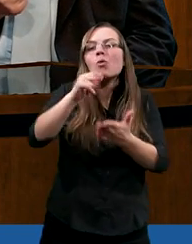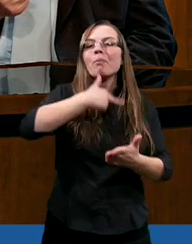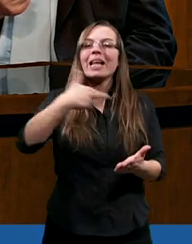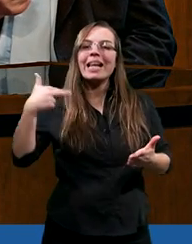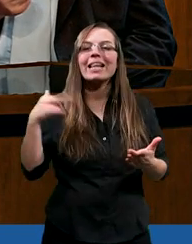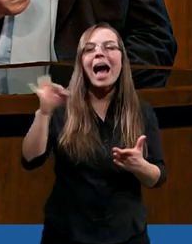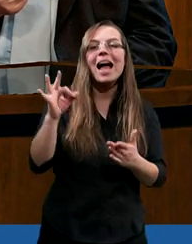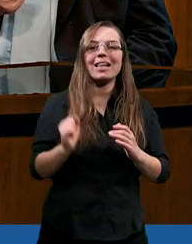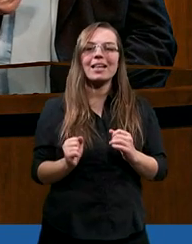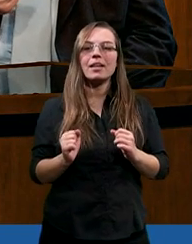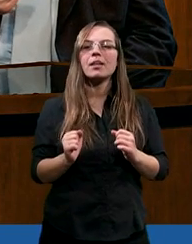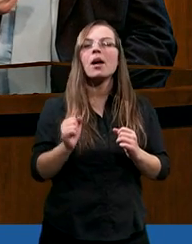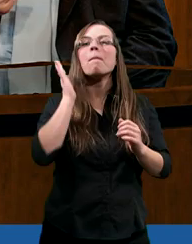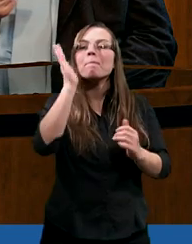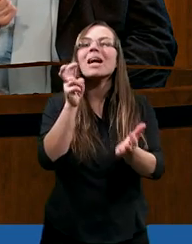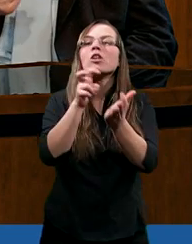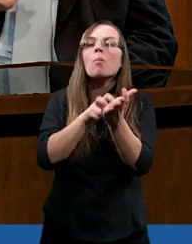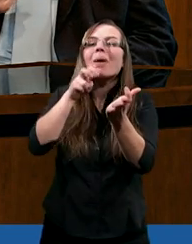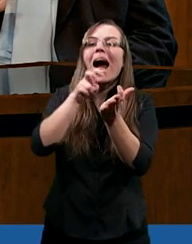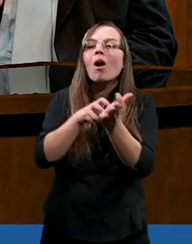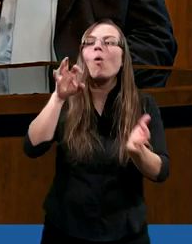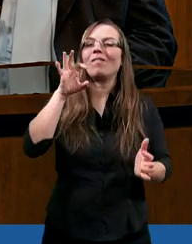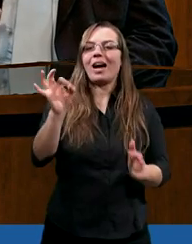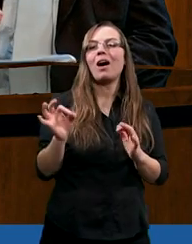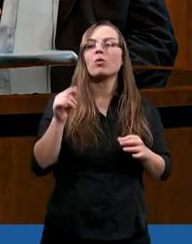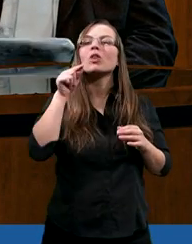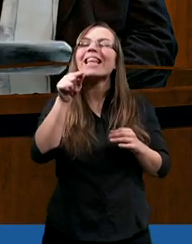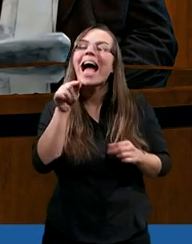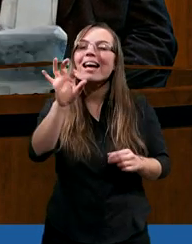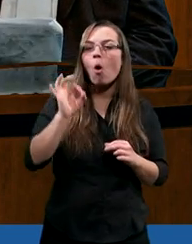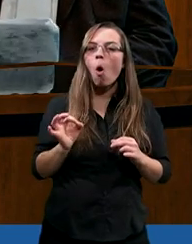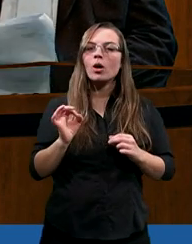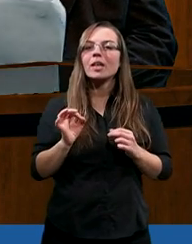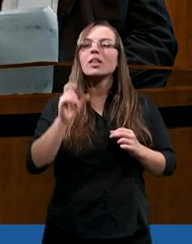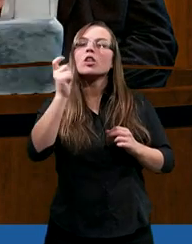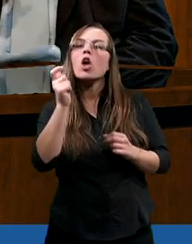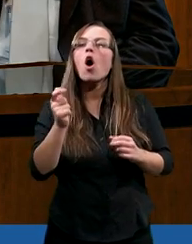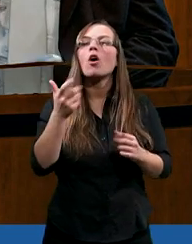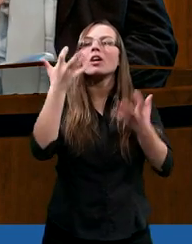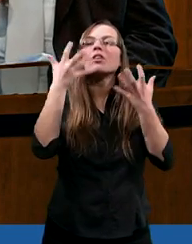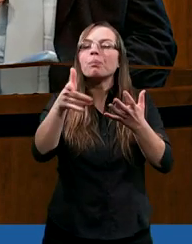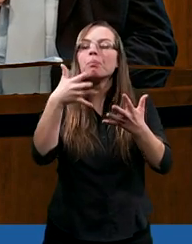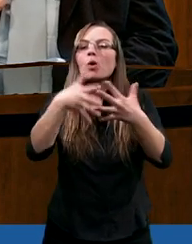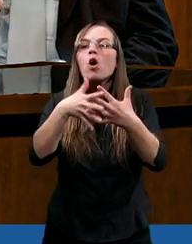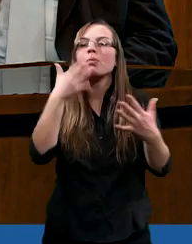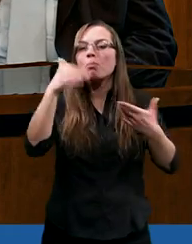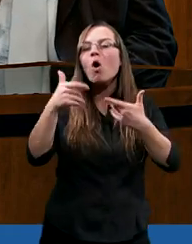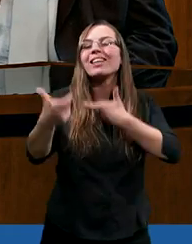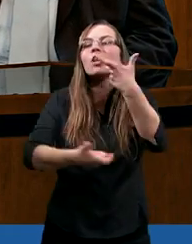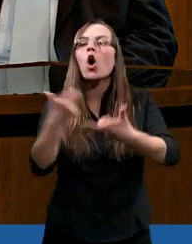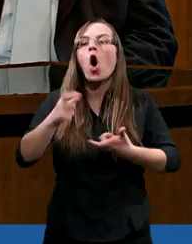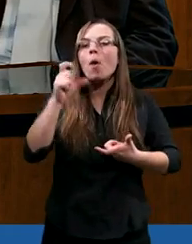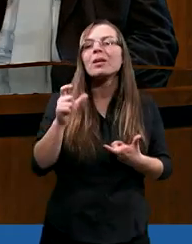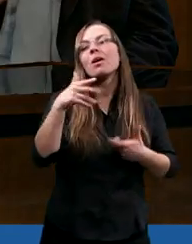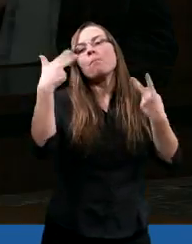nas będzie brakowało tego, co kiedyś prorocy mogli robić, mogli